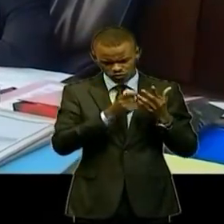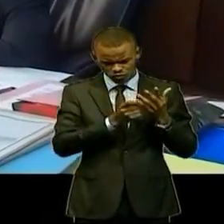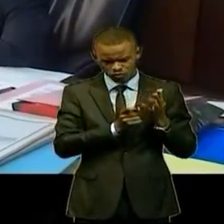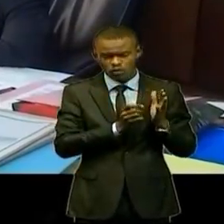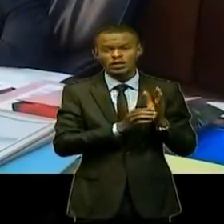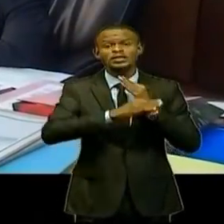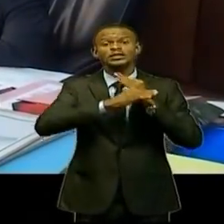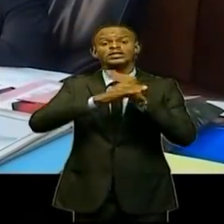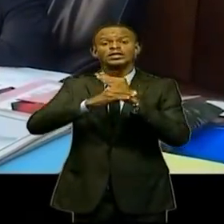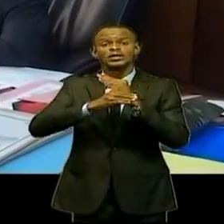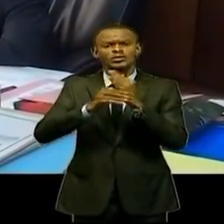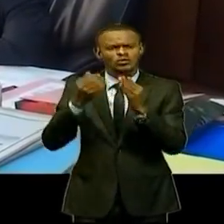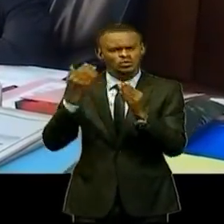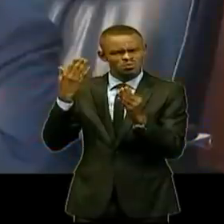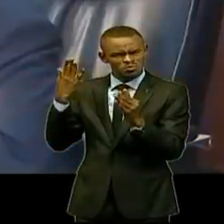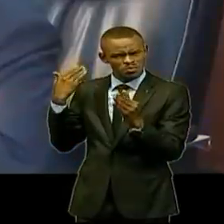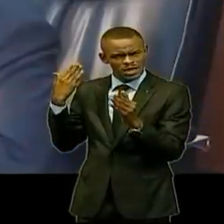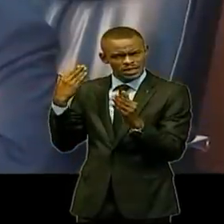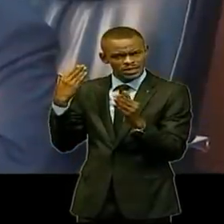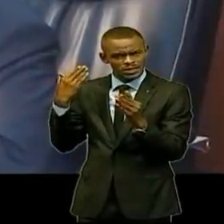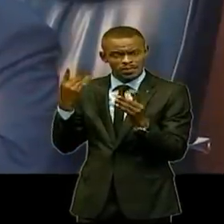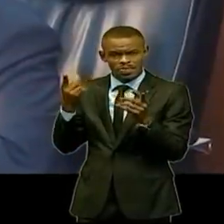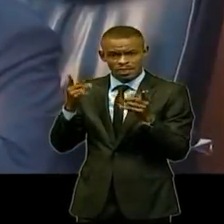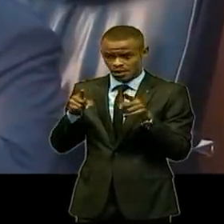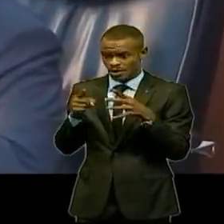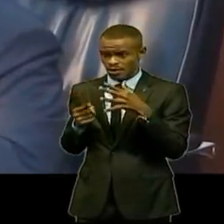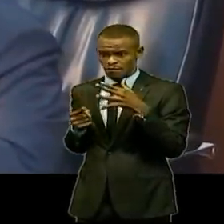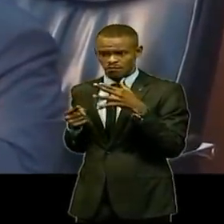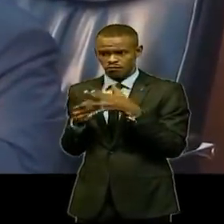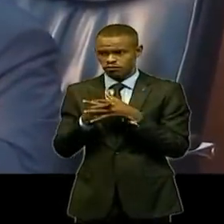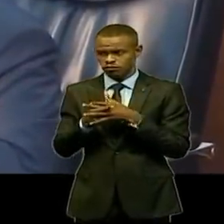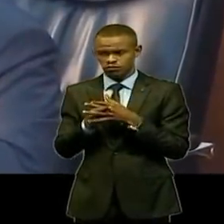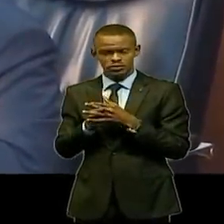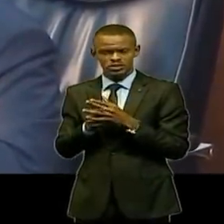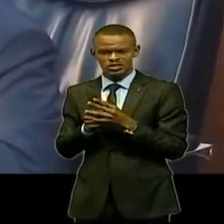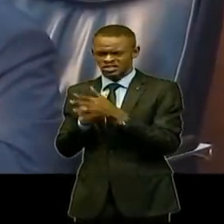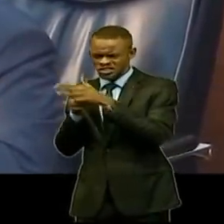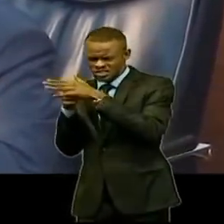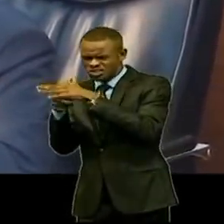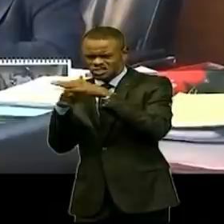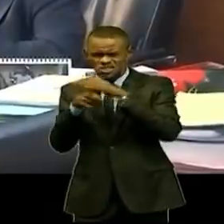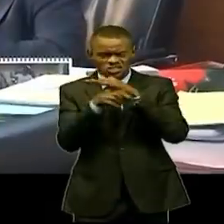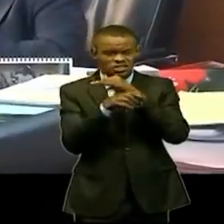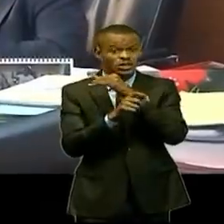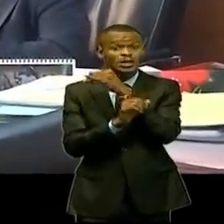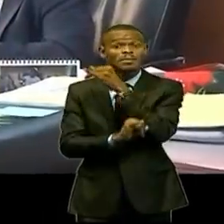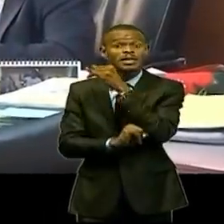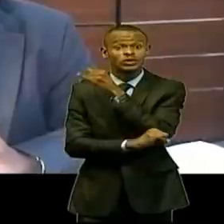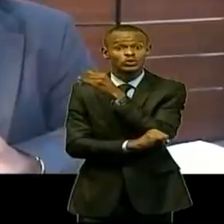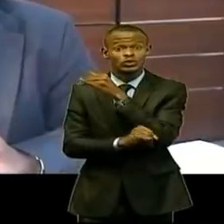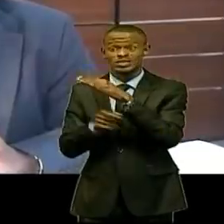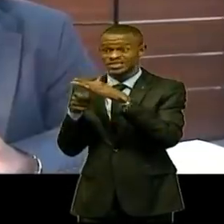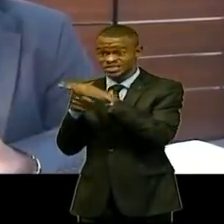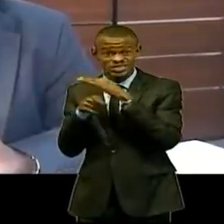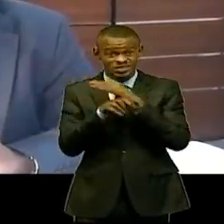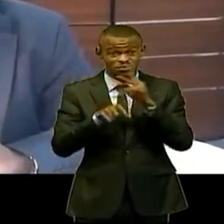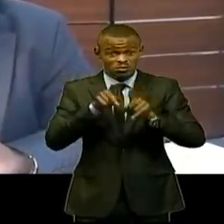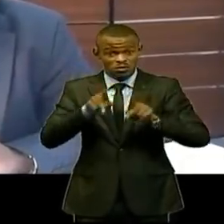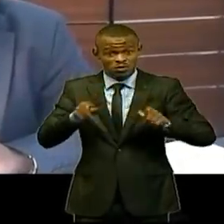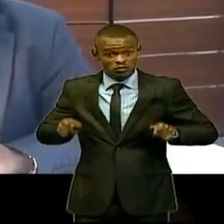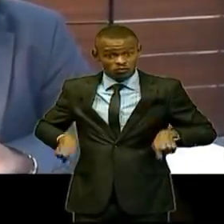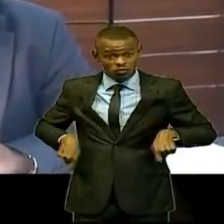de Savo en Ituri. Il a aussi abordé la poursuite des opérations militaires dans le Rutshuru